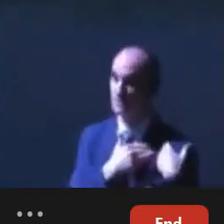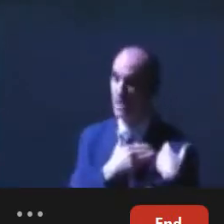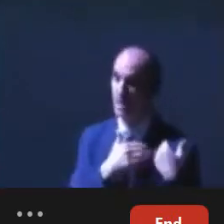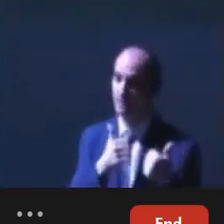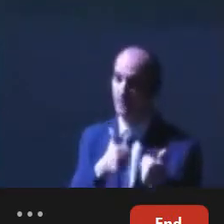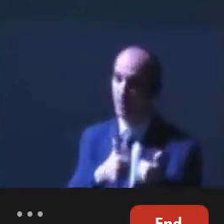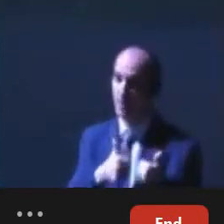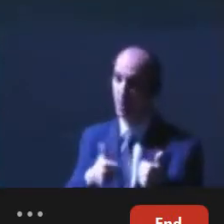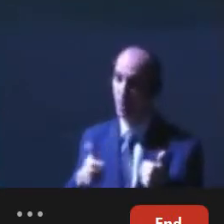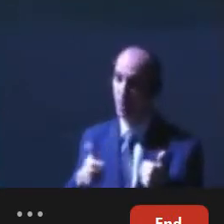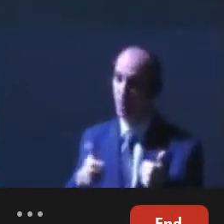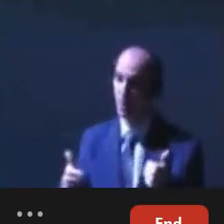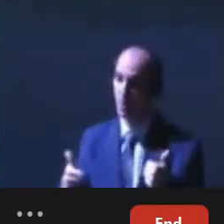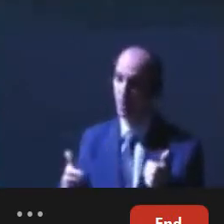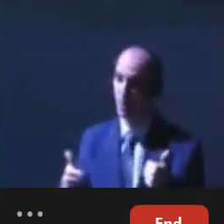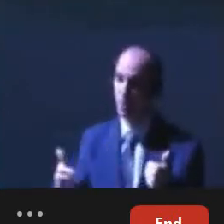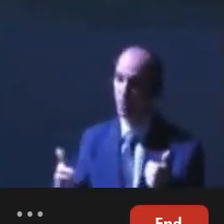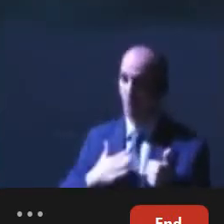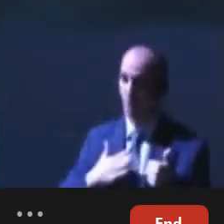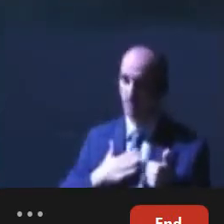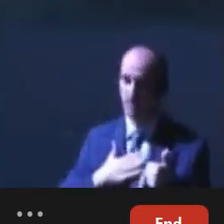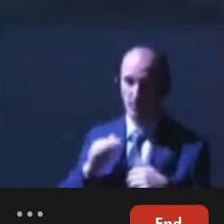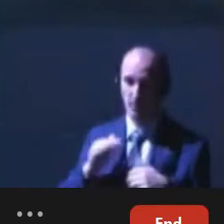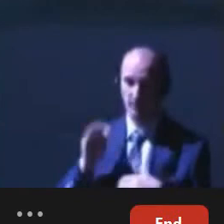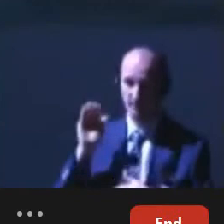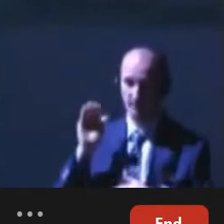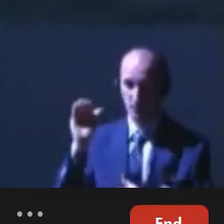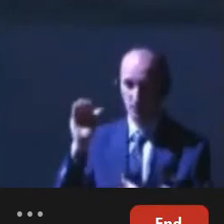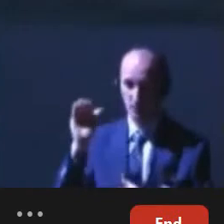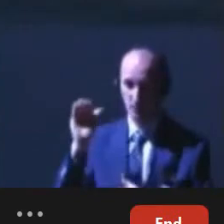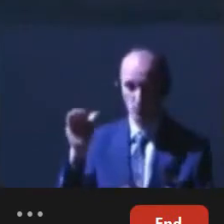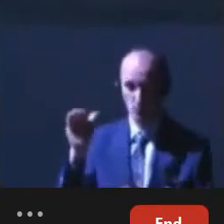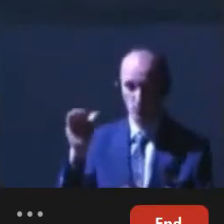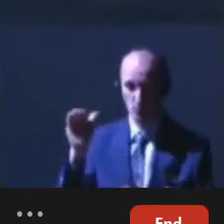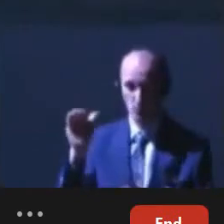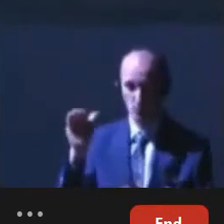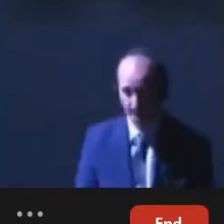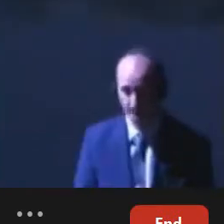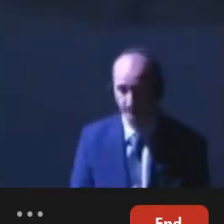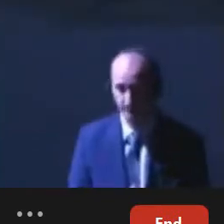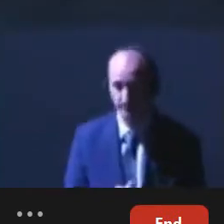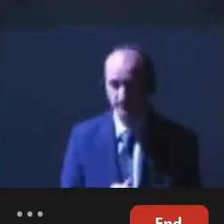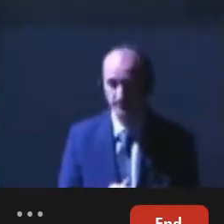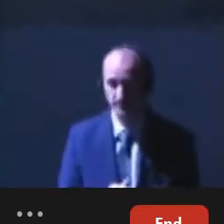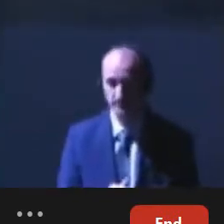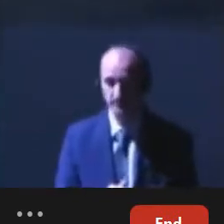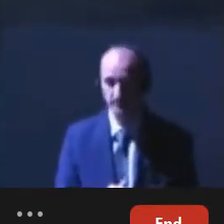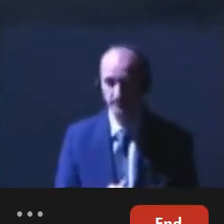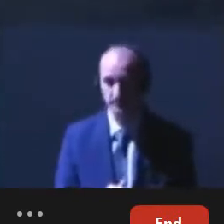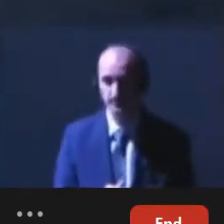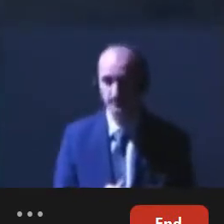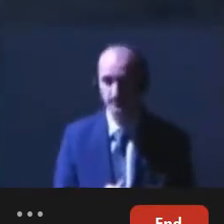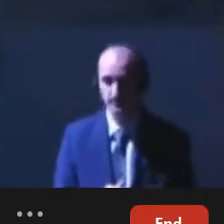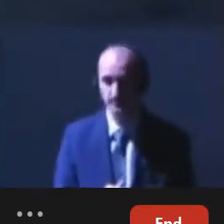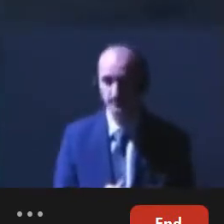mình, đời của mình. Và những các cái những người mà hay nói các cái